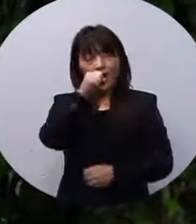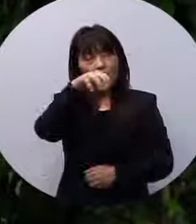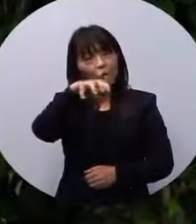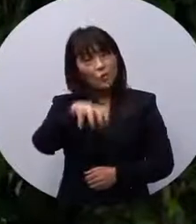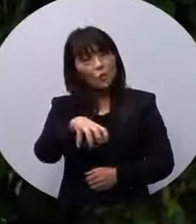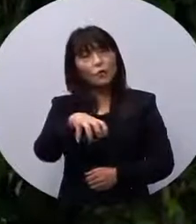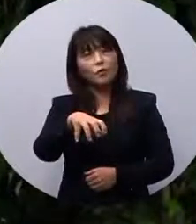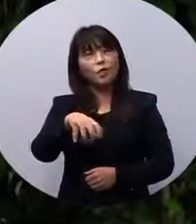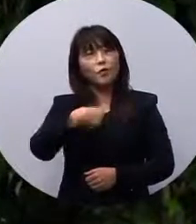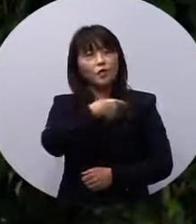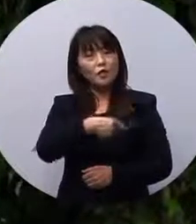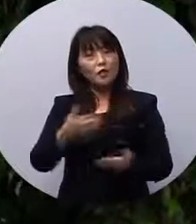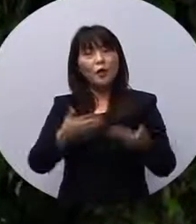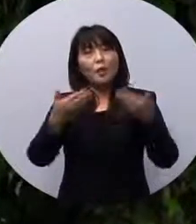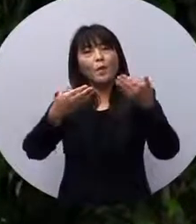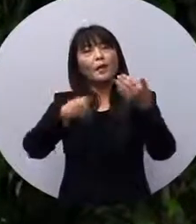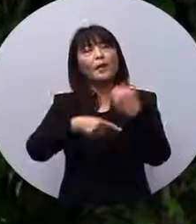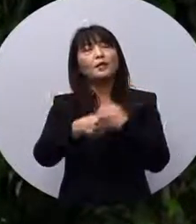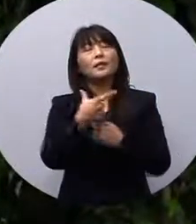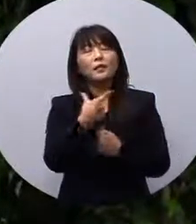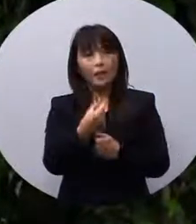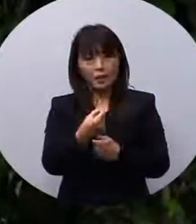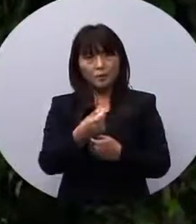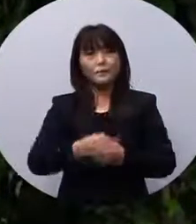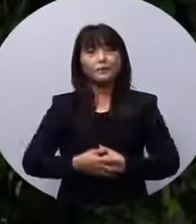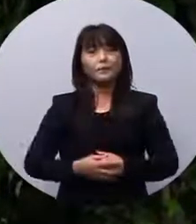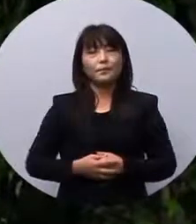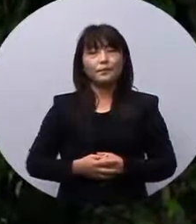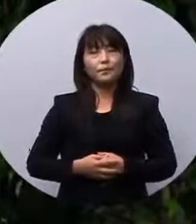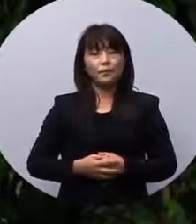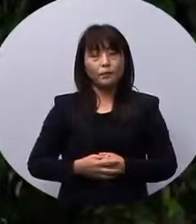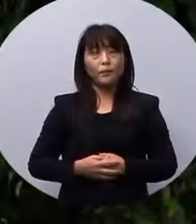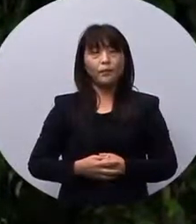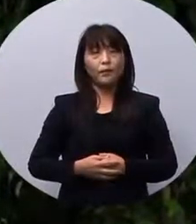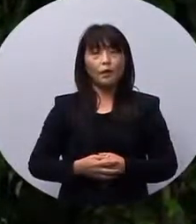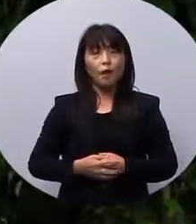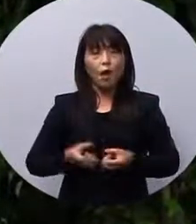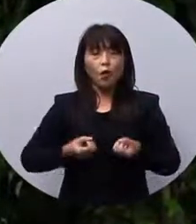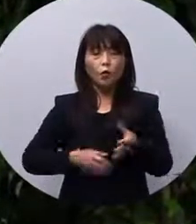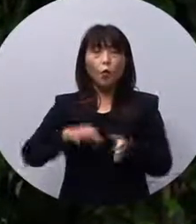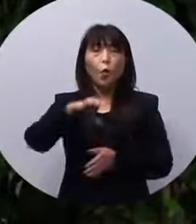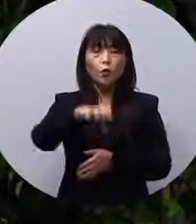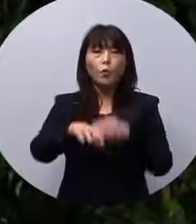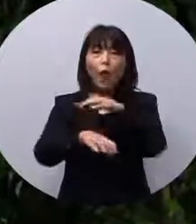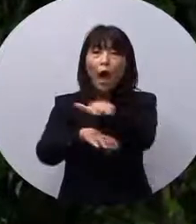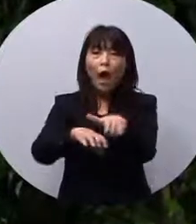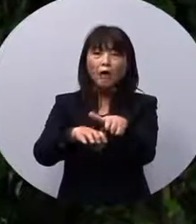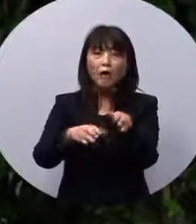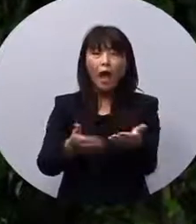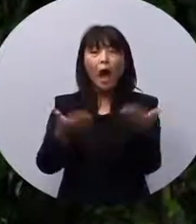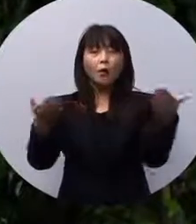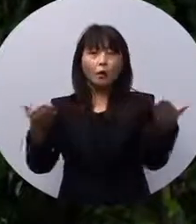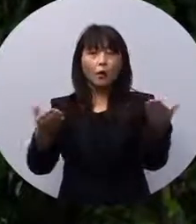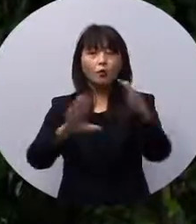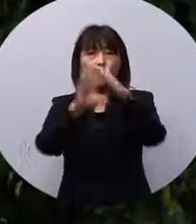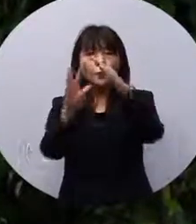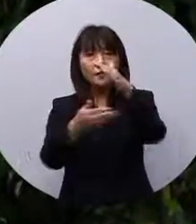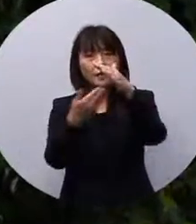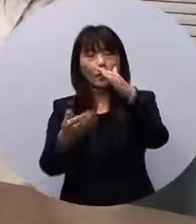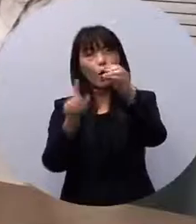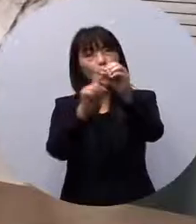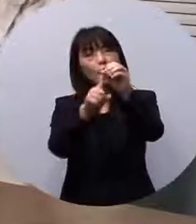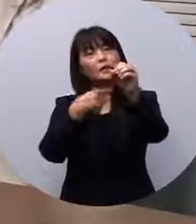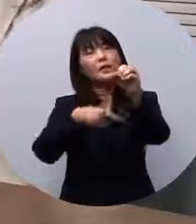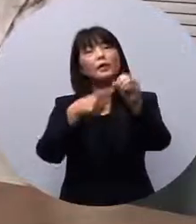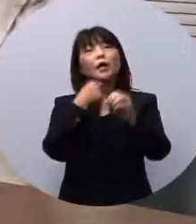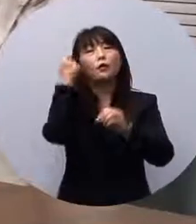めていきたいと。これによって兄弟あふれる藤沢を作っていければと、こんなふうに思っております。